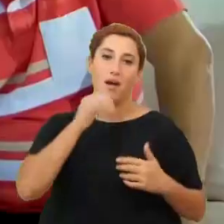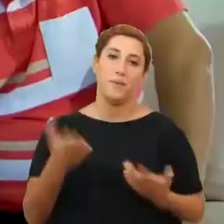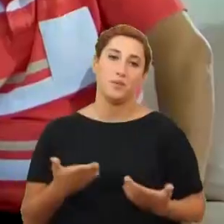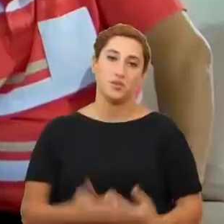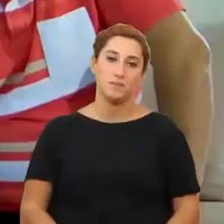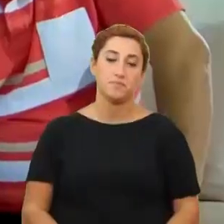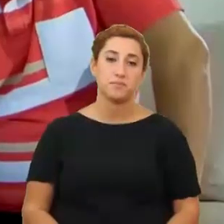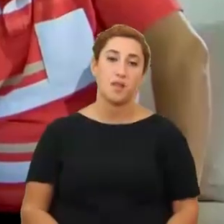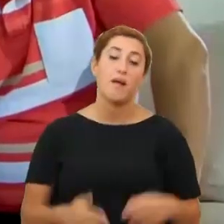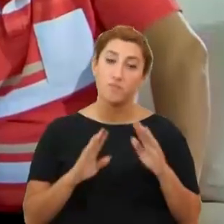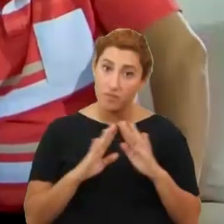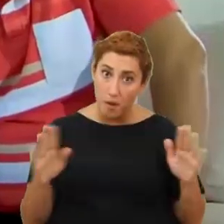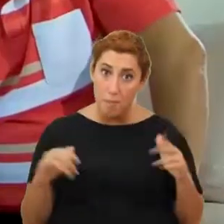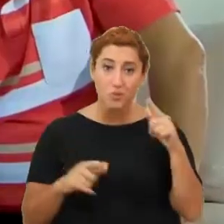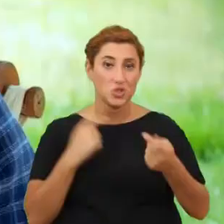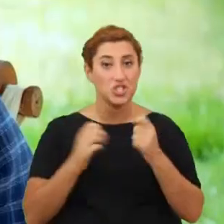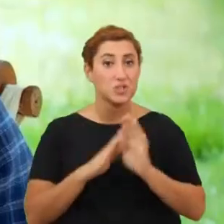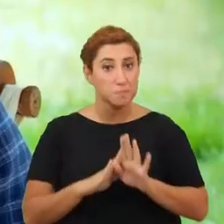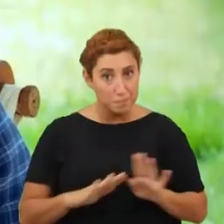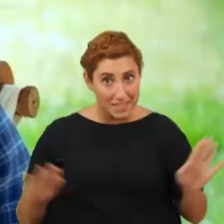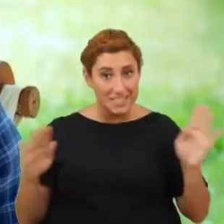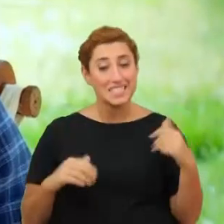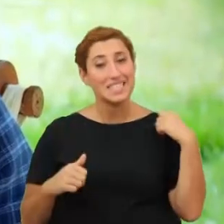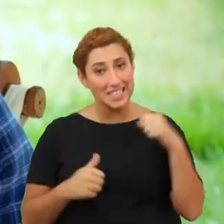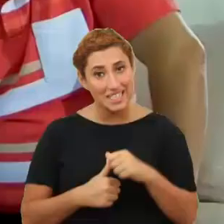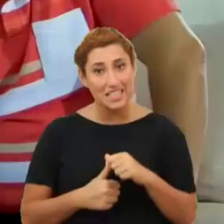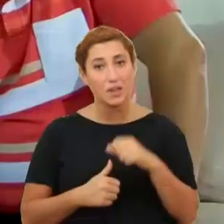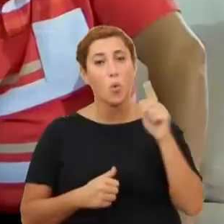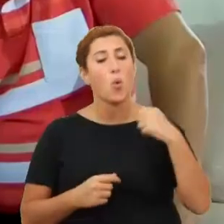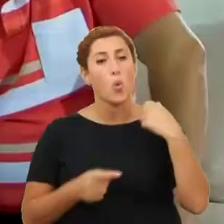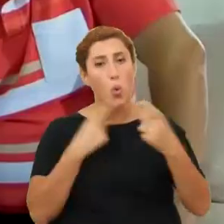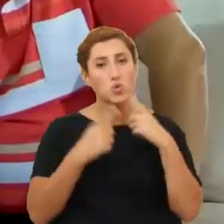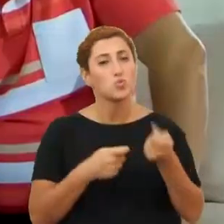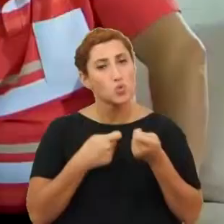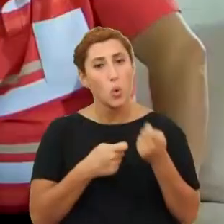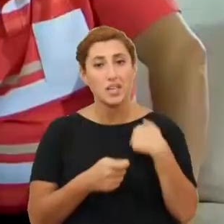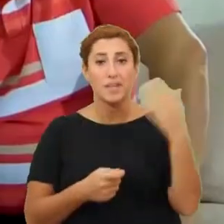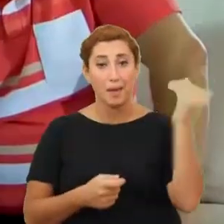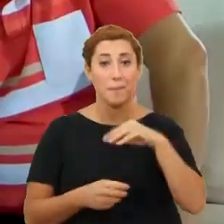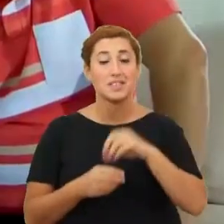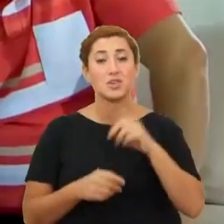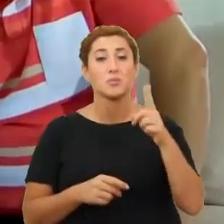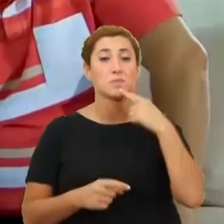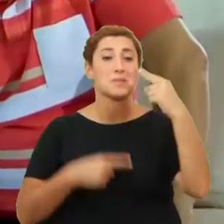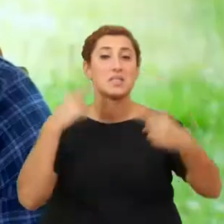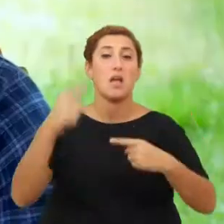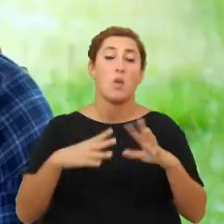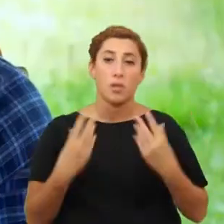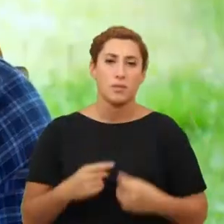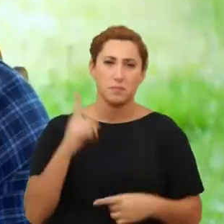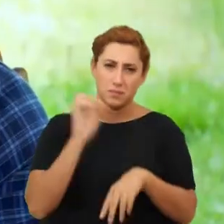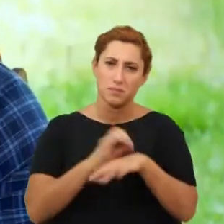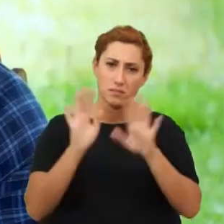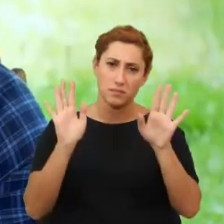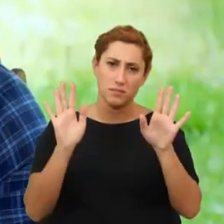ya. Tamam, şu işler bitsin. Yine onlarla konuşacağım, zorlayacağım dönmeleri için ama bu en az 1 yıl sürer. Bir